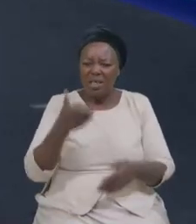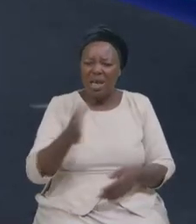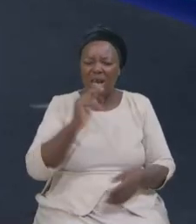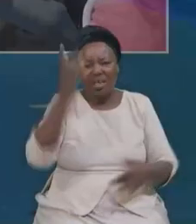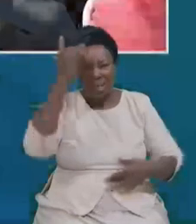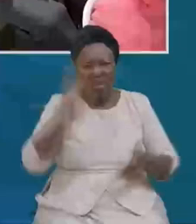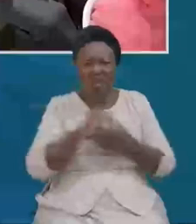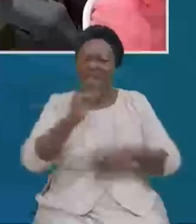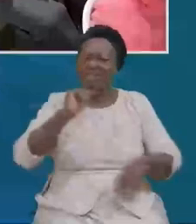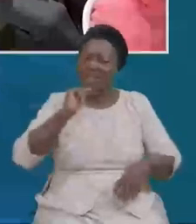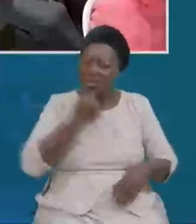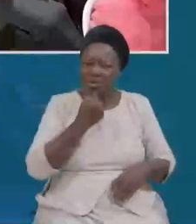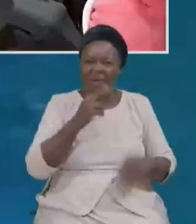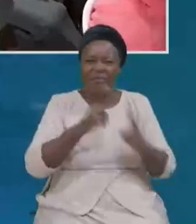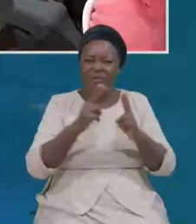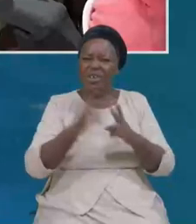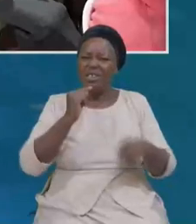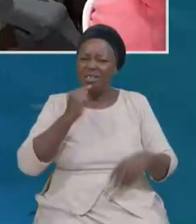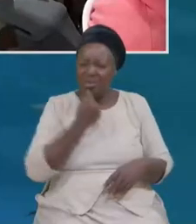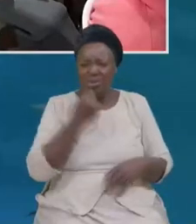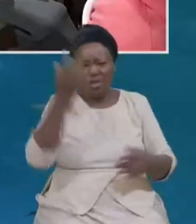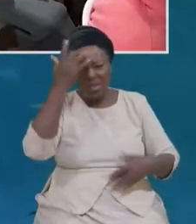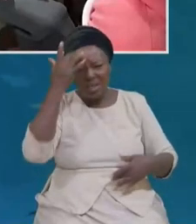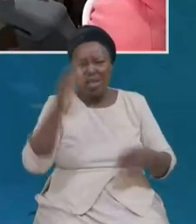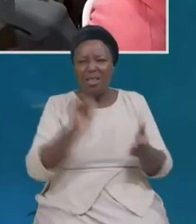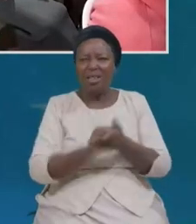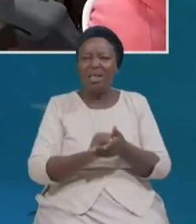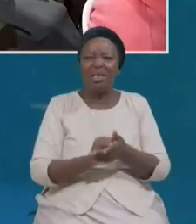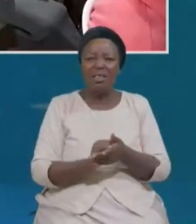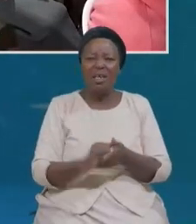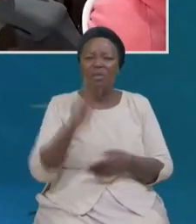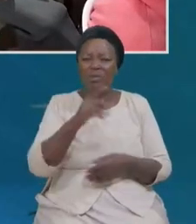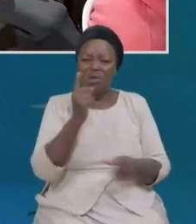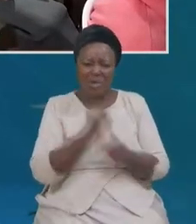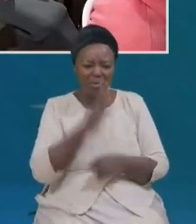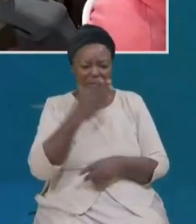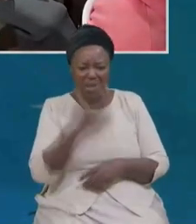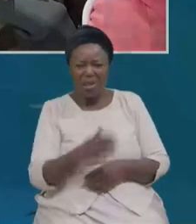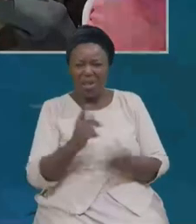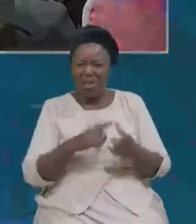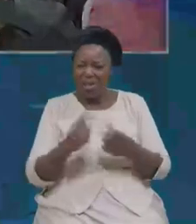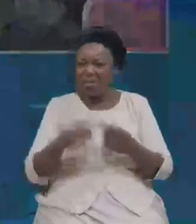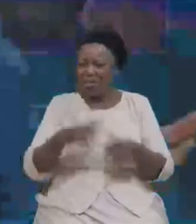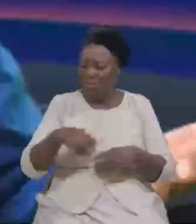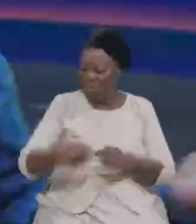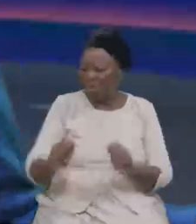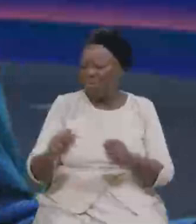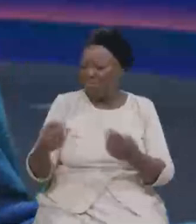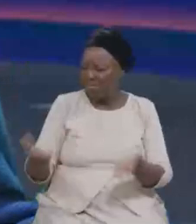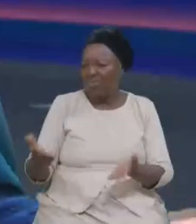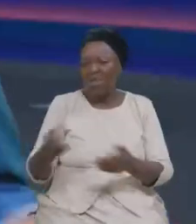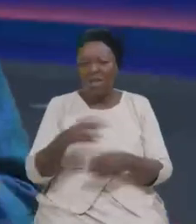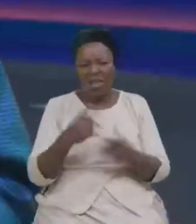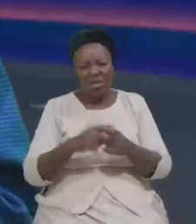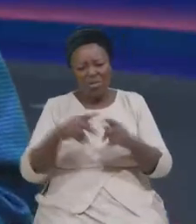Critiques. Tu examines. Tu cherches les soins naturels, rien ne